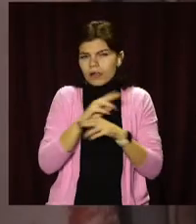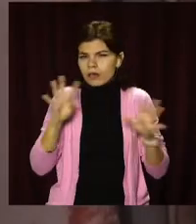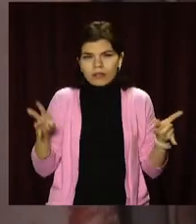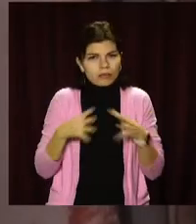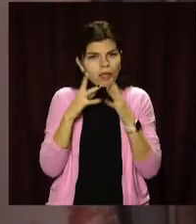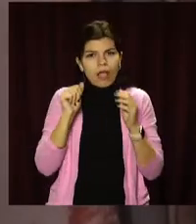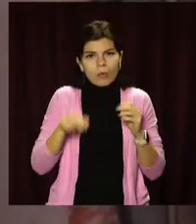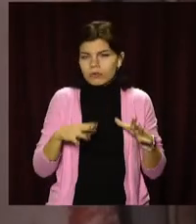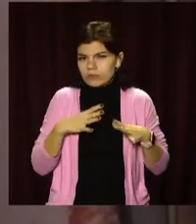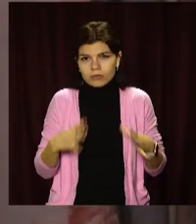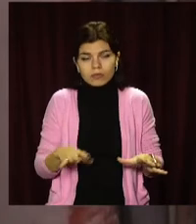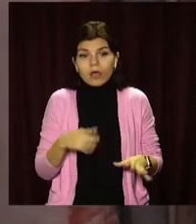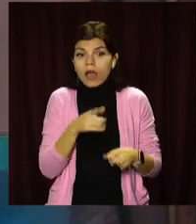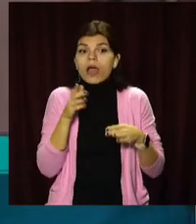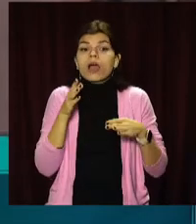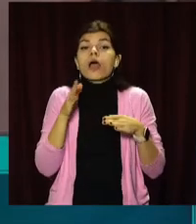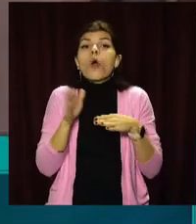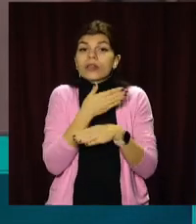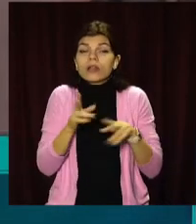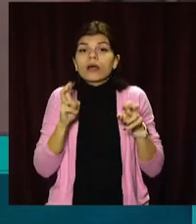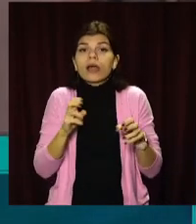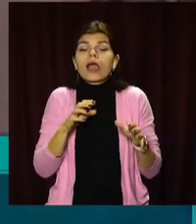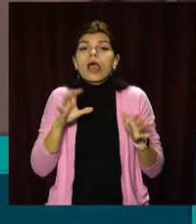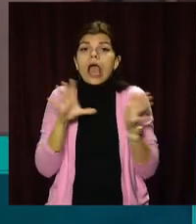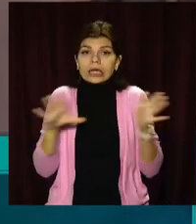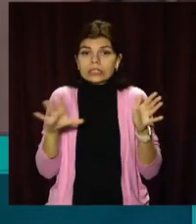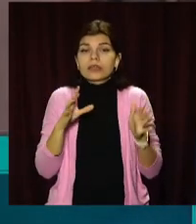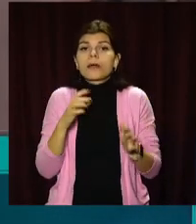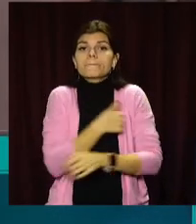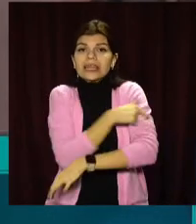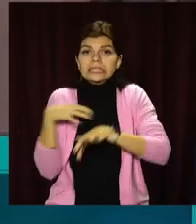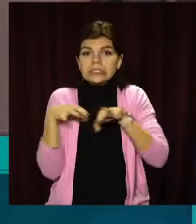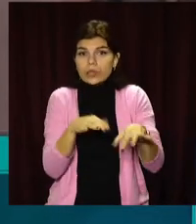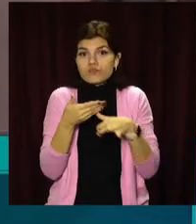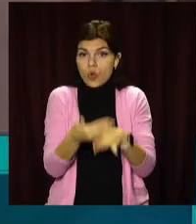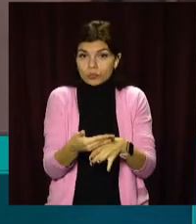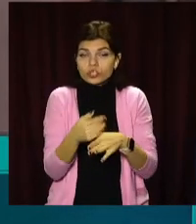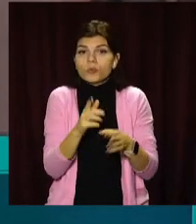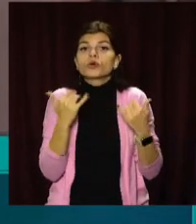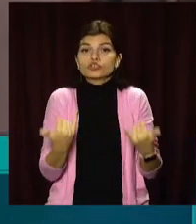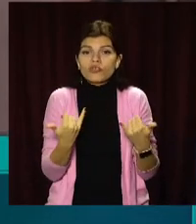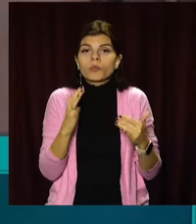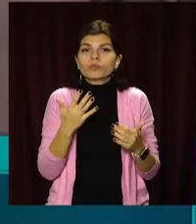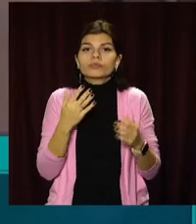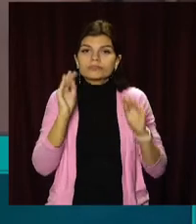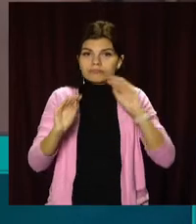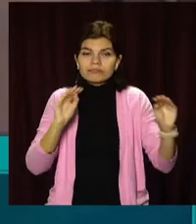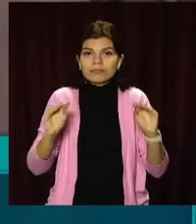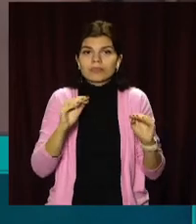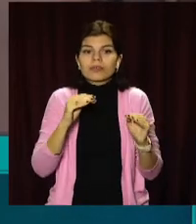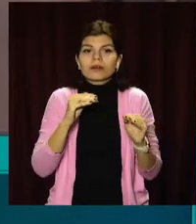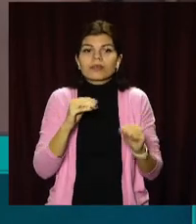відділення називається відділення екстреної медичної допомоги. Воно буде оснащено сучасною апаратурою. Перше